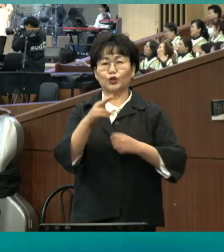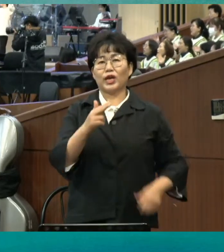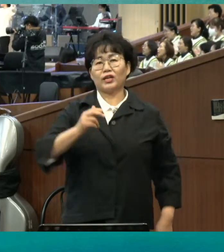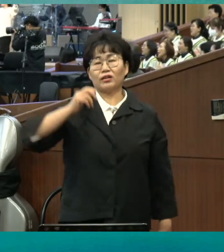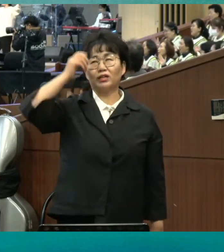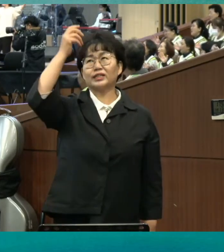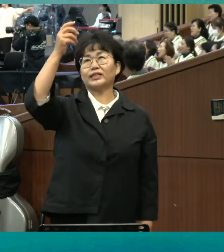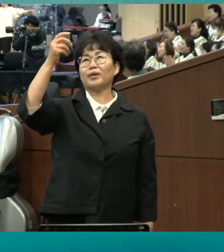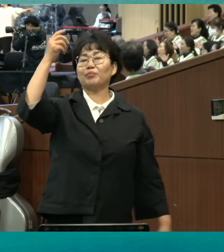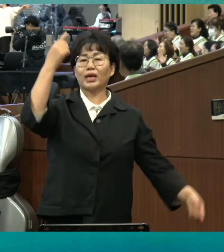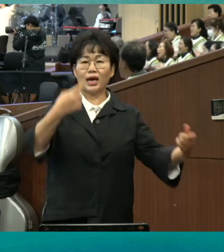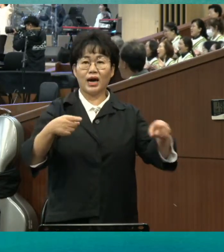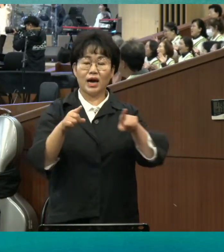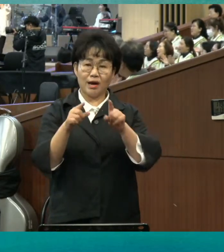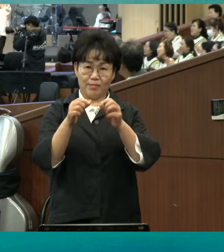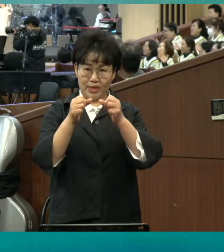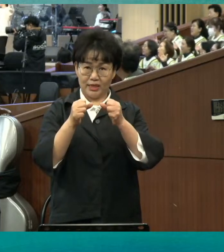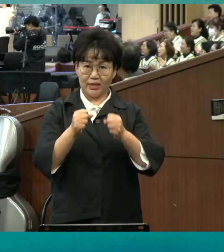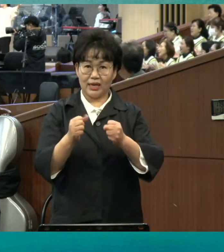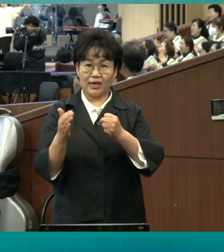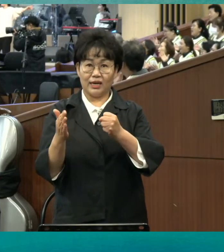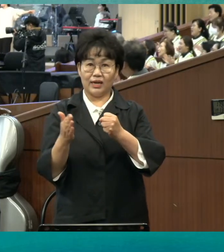주의 영이.